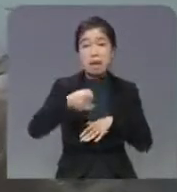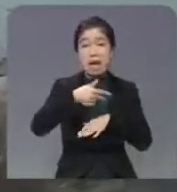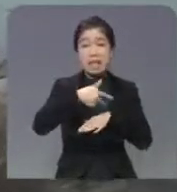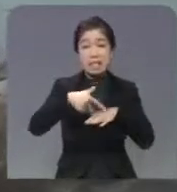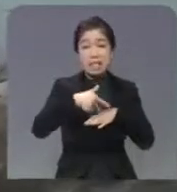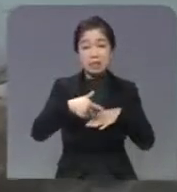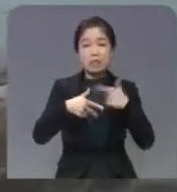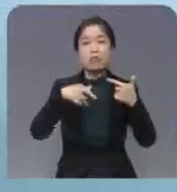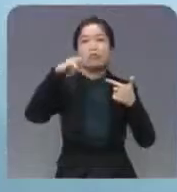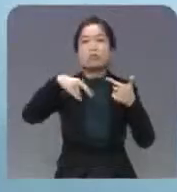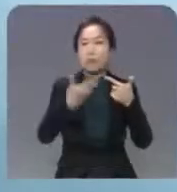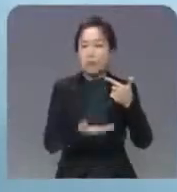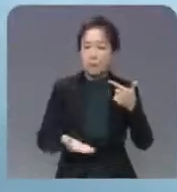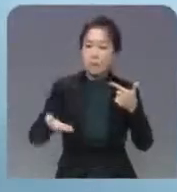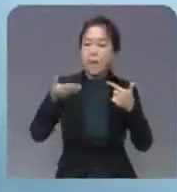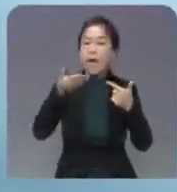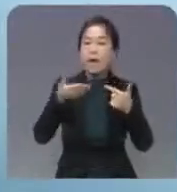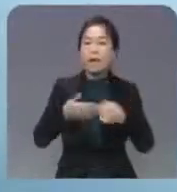이름을 올렸습니다.